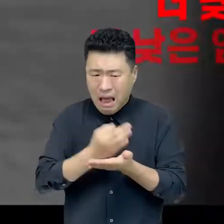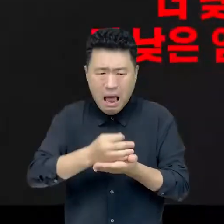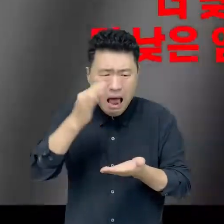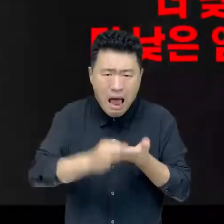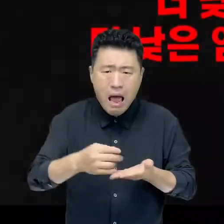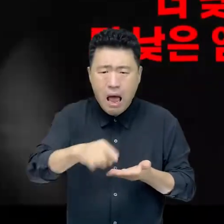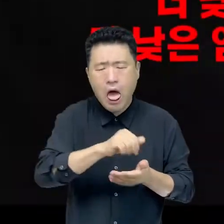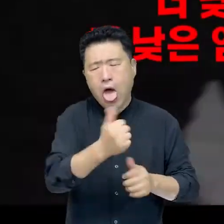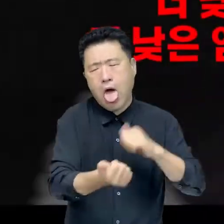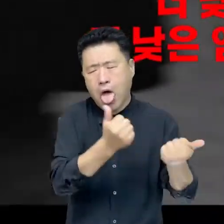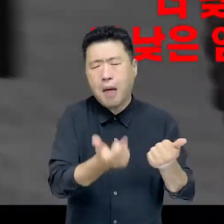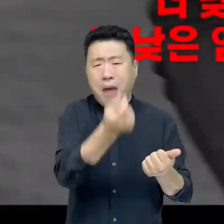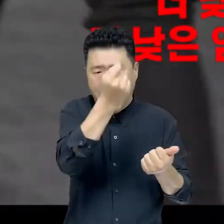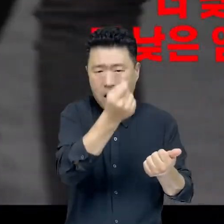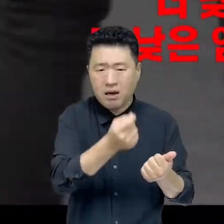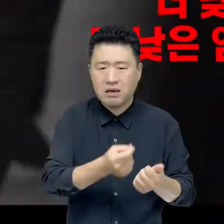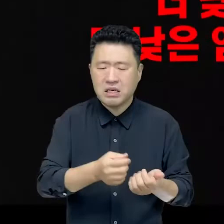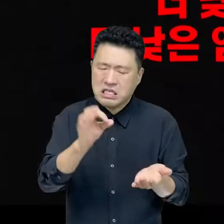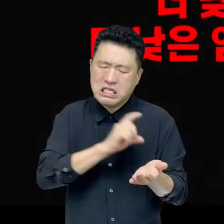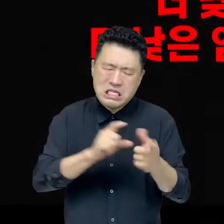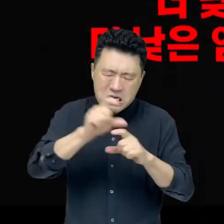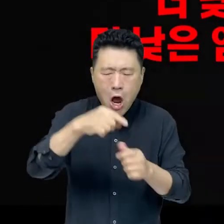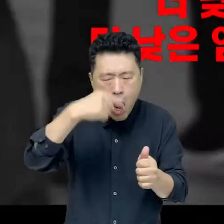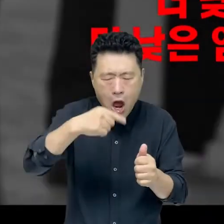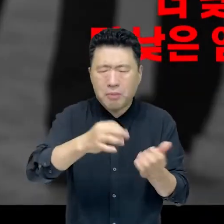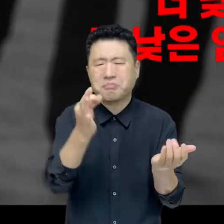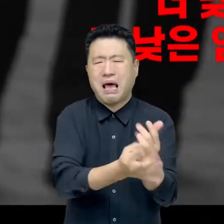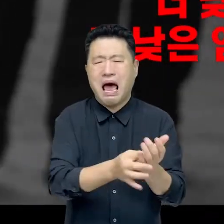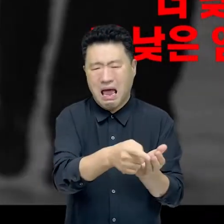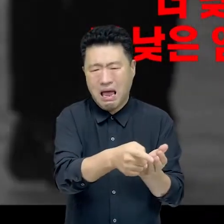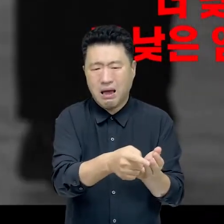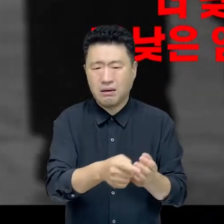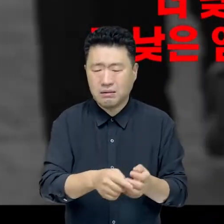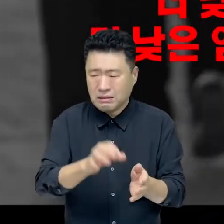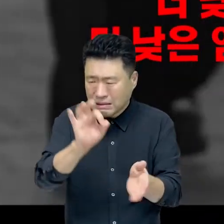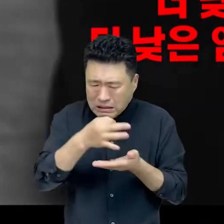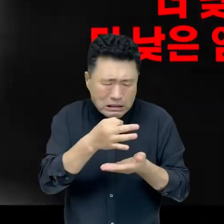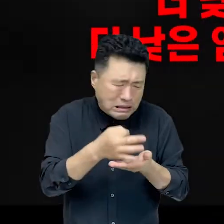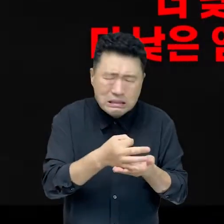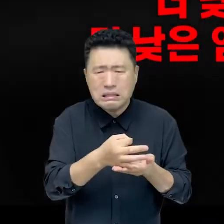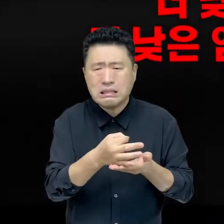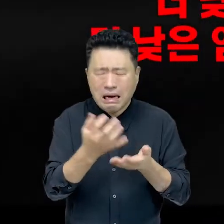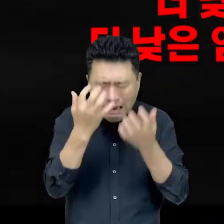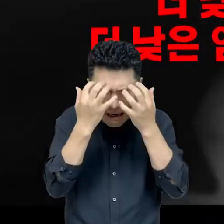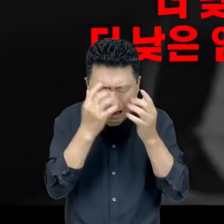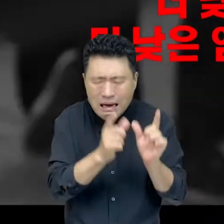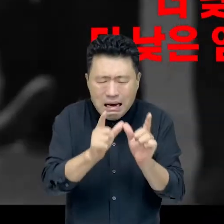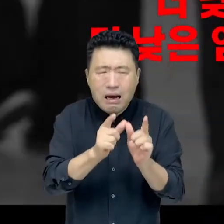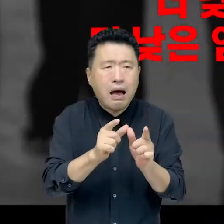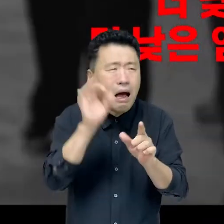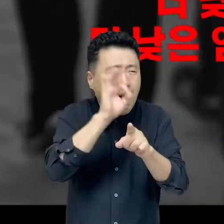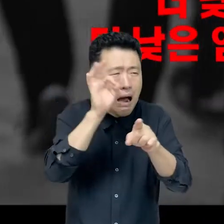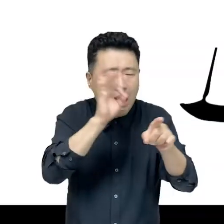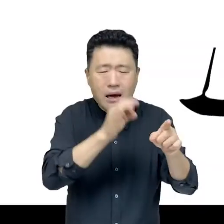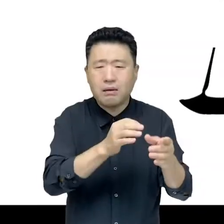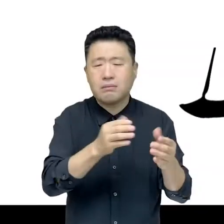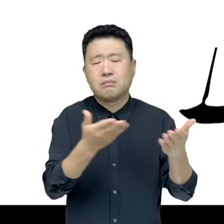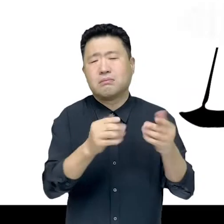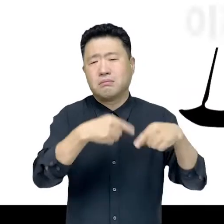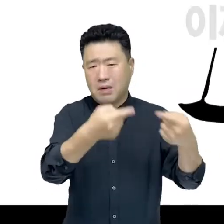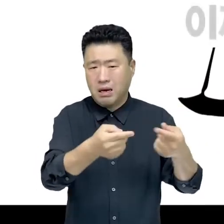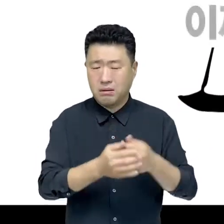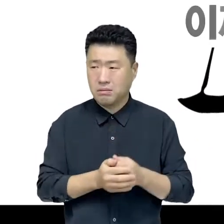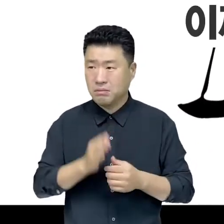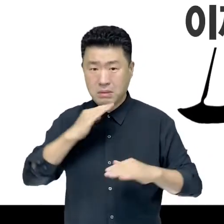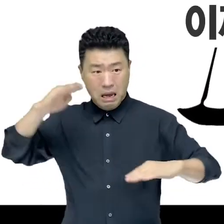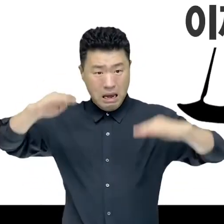저소득 계층은 빨리 죽고 더 낮은 수준의 교육을 받고 더 낮은 임금에 열악한 직업을 구한다.